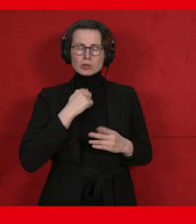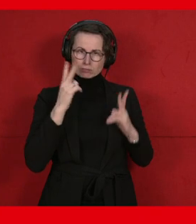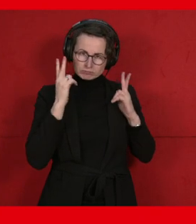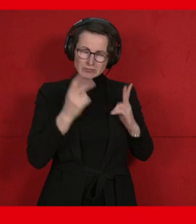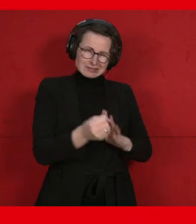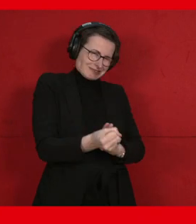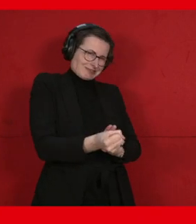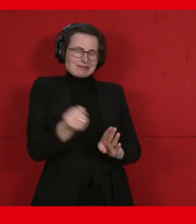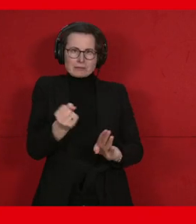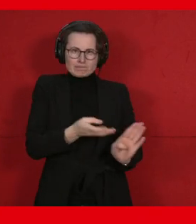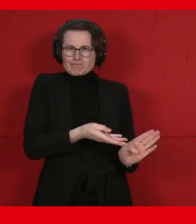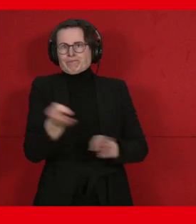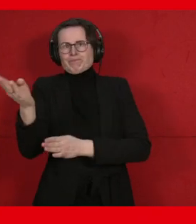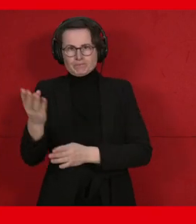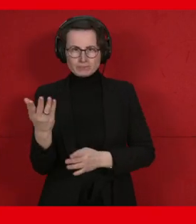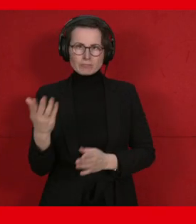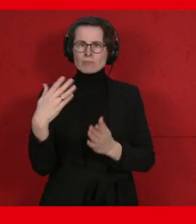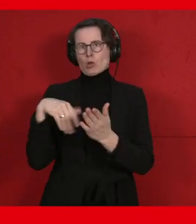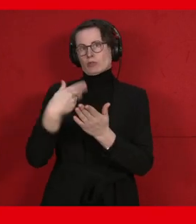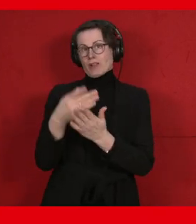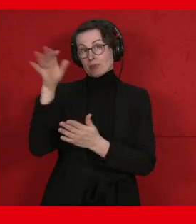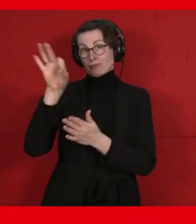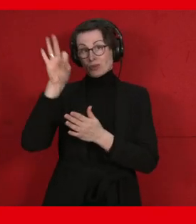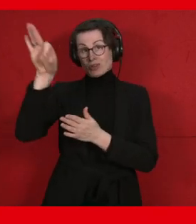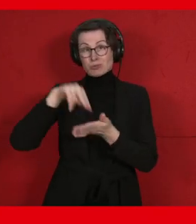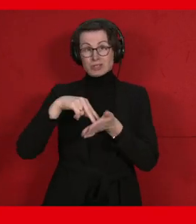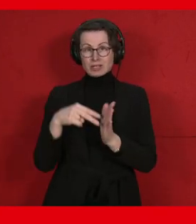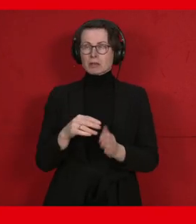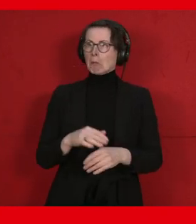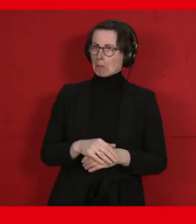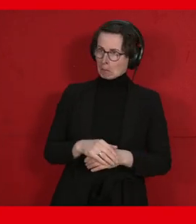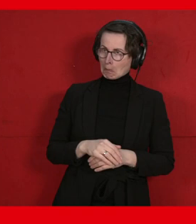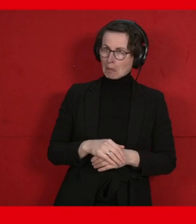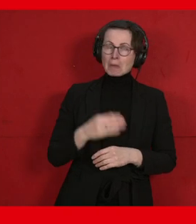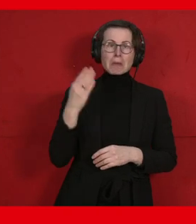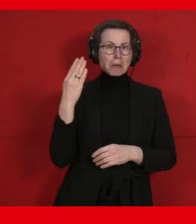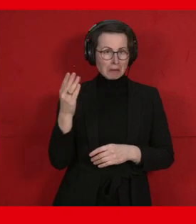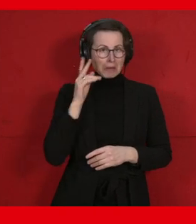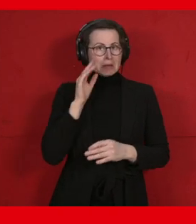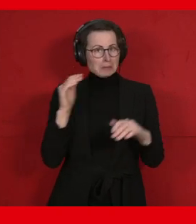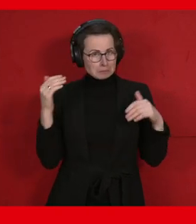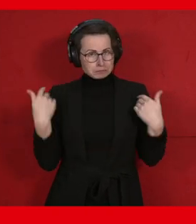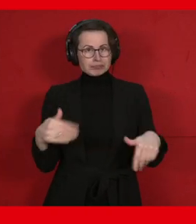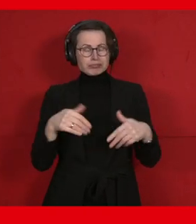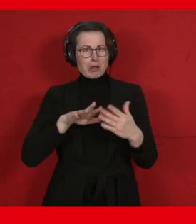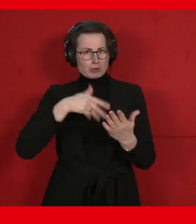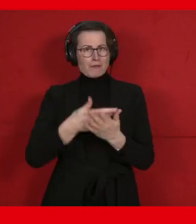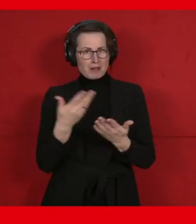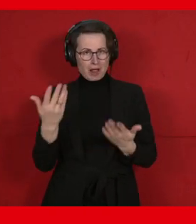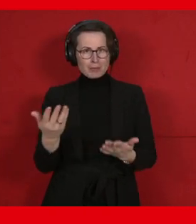als die große Hausaufgabe. Olaf Scholz, die große Hausaufgabe. Als eine von vielen, die er Ihnen gegeben